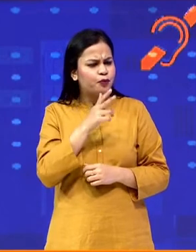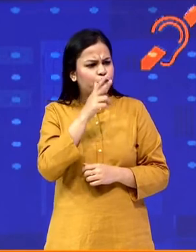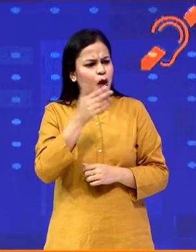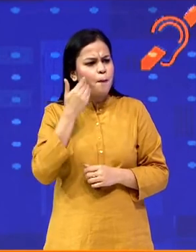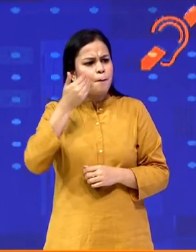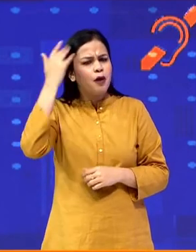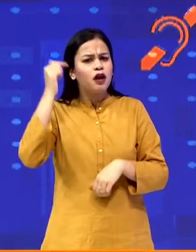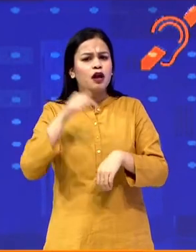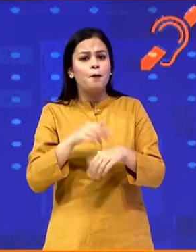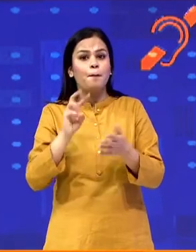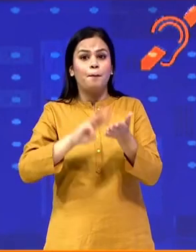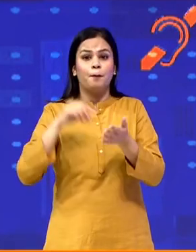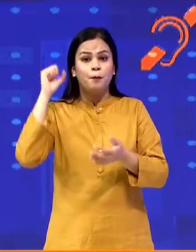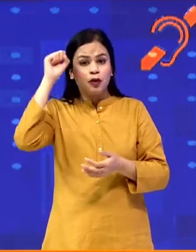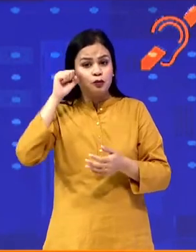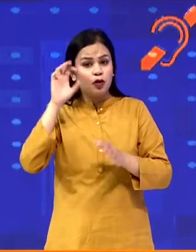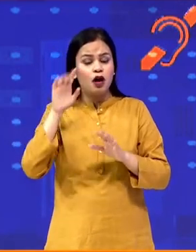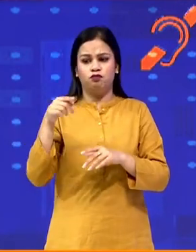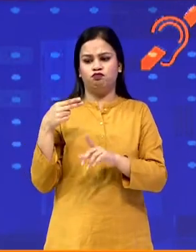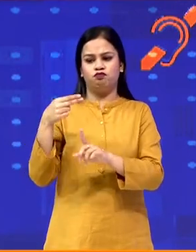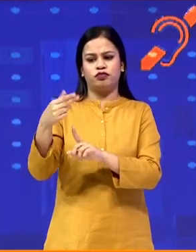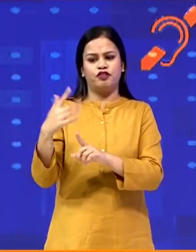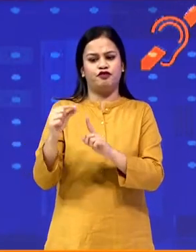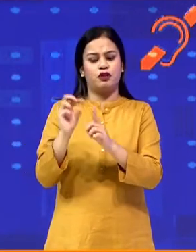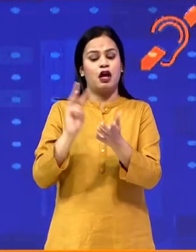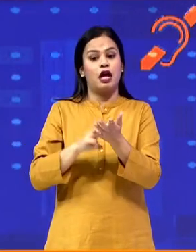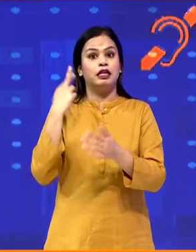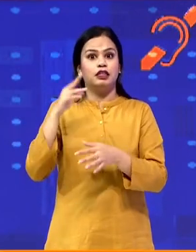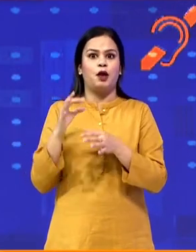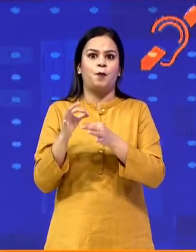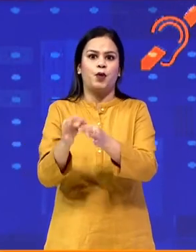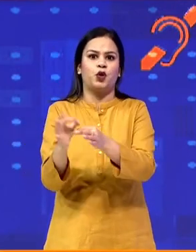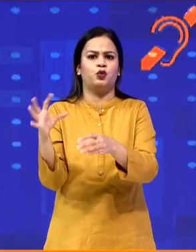से बनाया गया की वह माइनॉरिटी से आते हैं